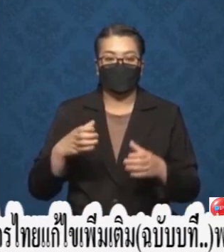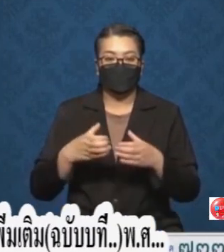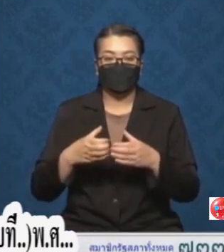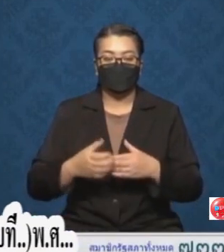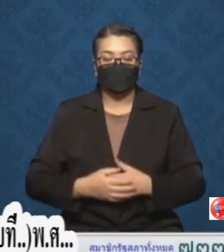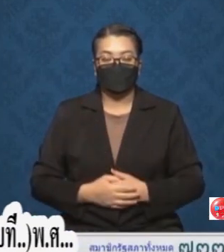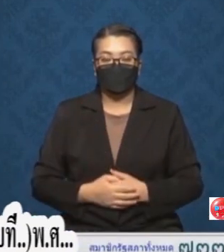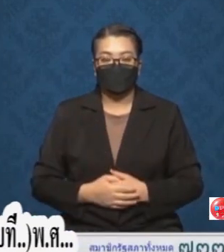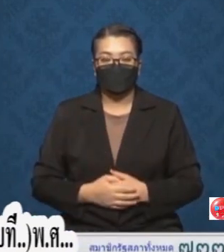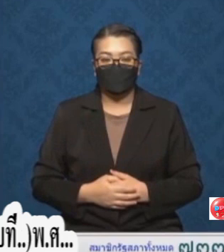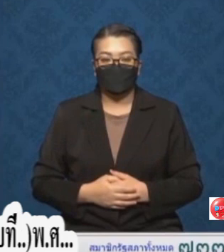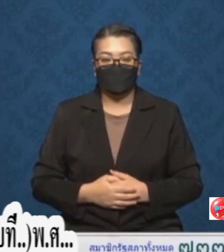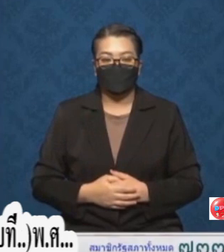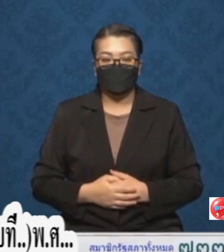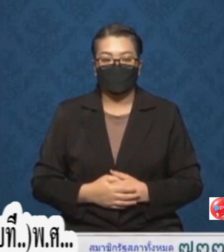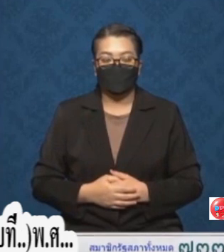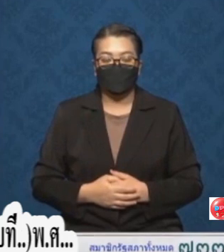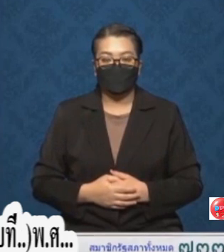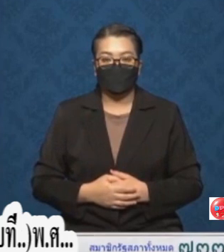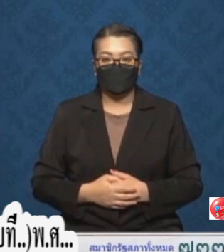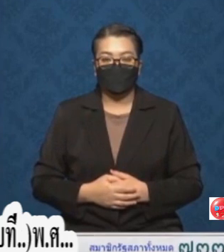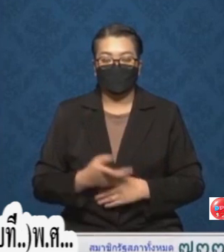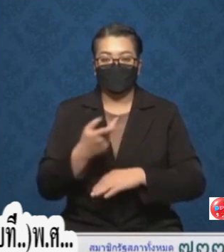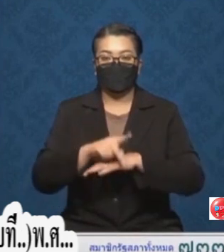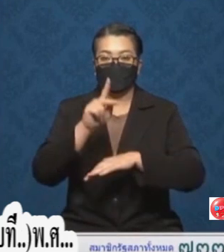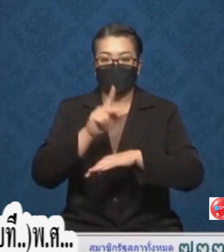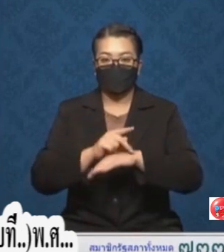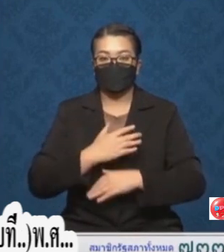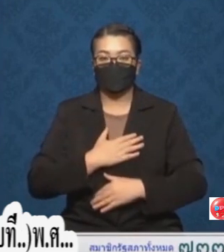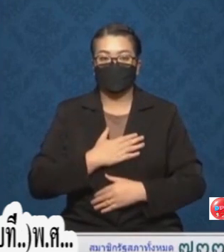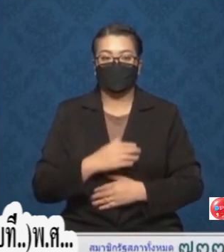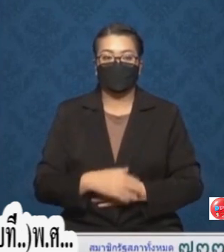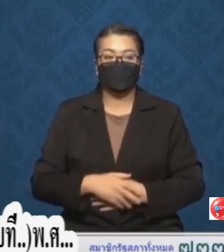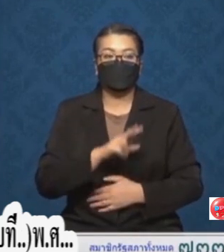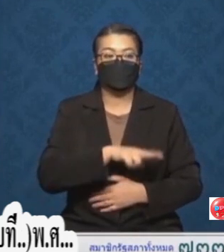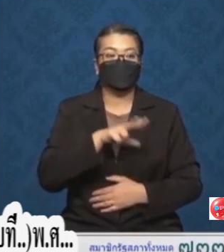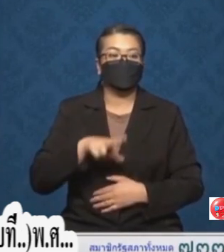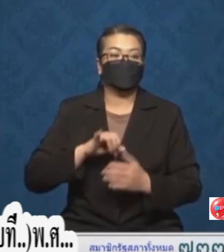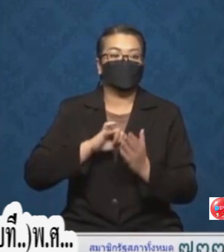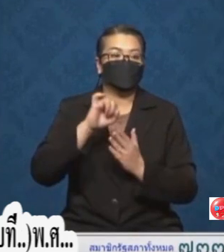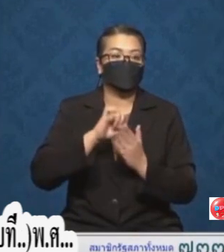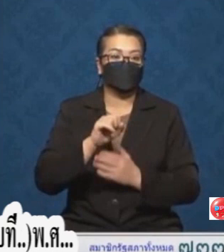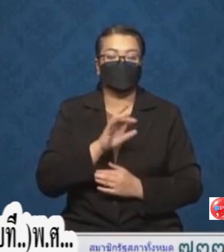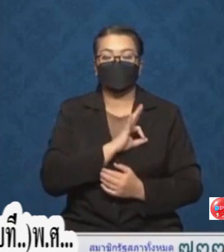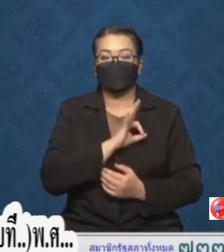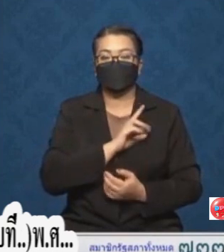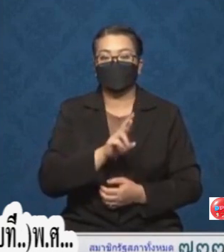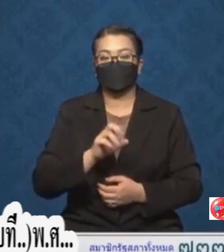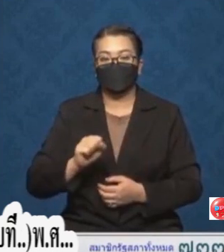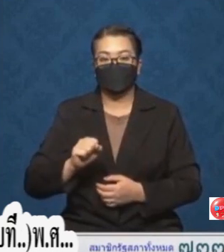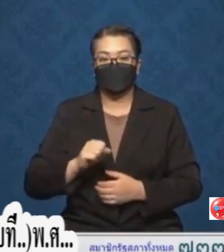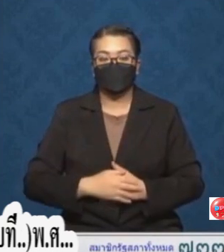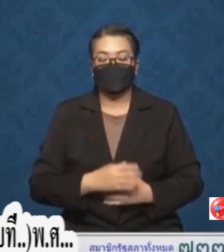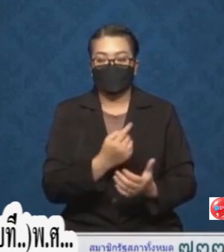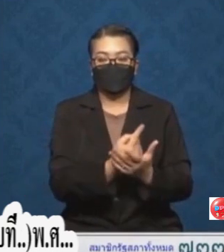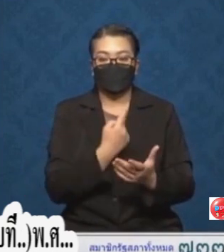ท่านประธานที่เคารพผมจุลพันธ์อมรวิวัฒน์เพื่อไทยจังหวัดเชียงใหม่สมาชิกรัฐสภาเป็นตัว